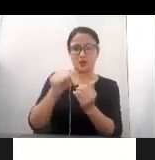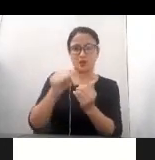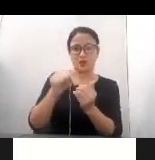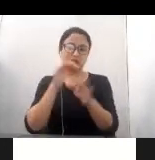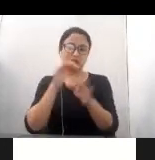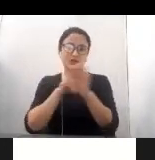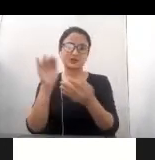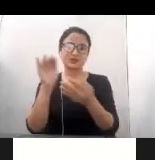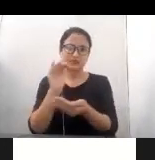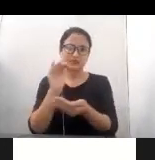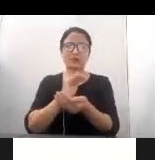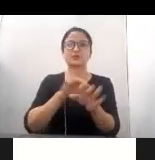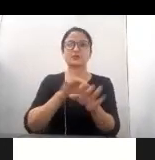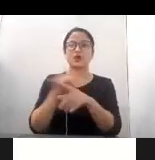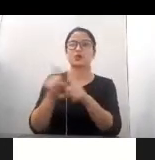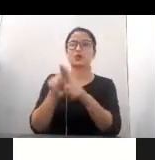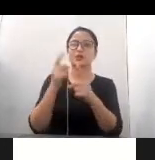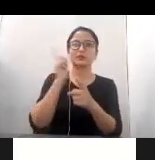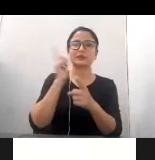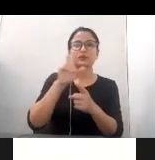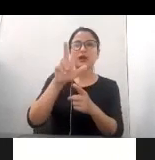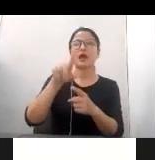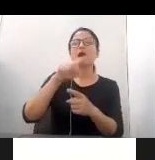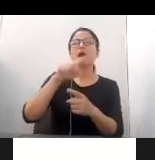चाहिँ रेप हुने त्यसमा पनि 5 जना चाहिँ नानी